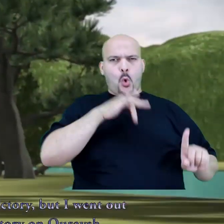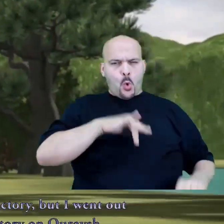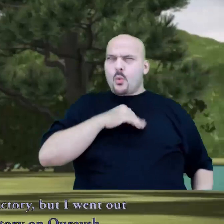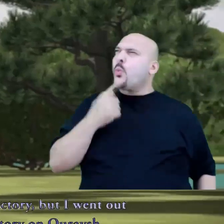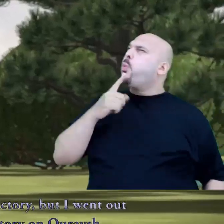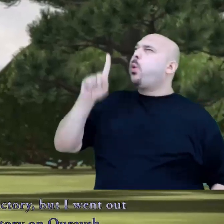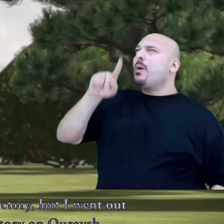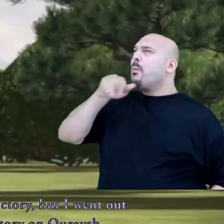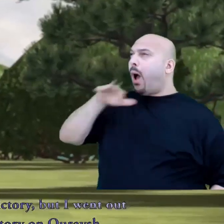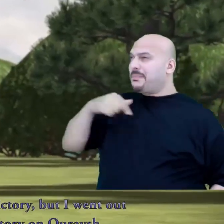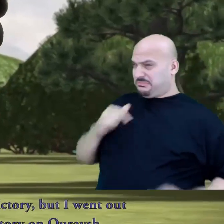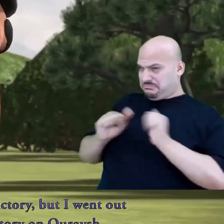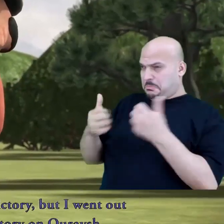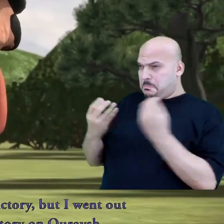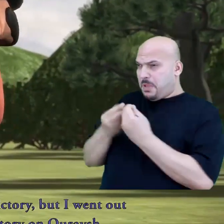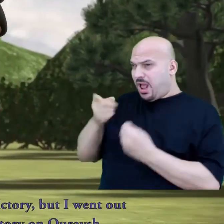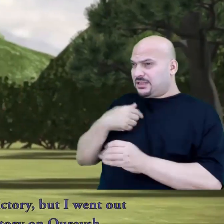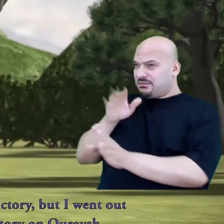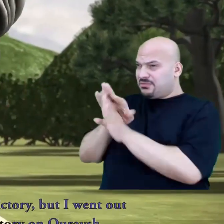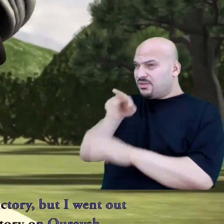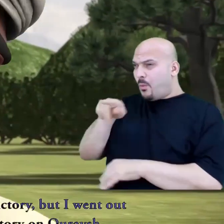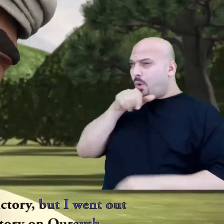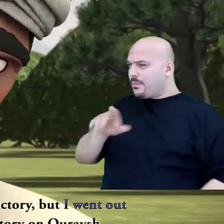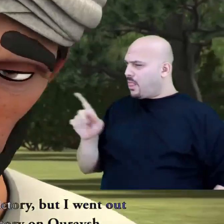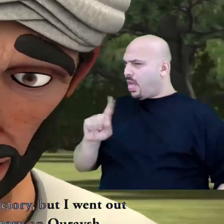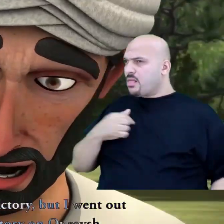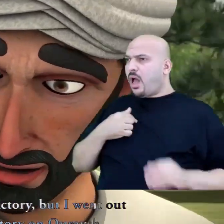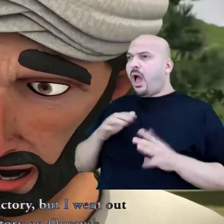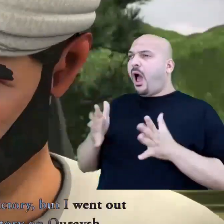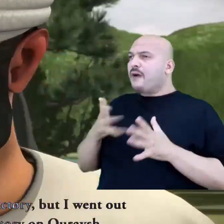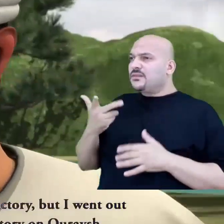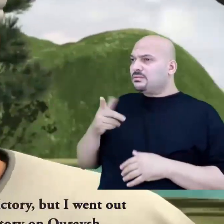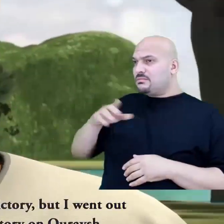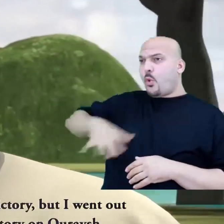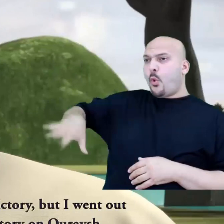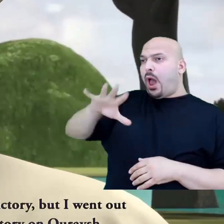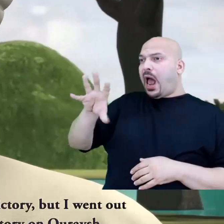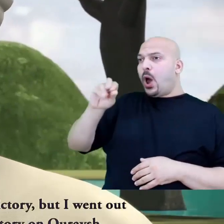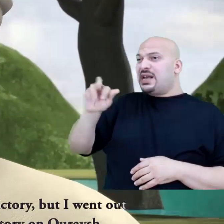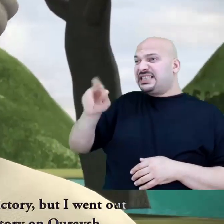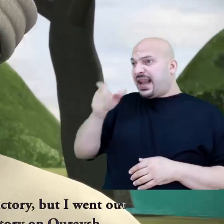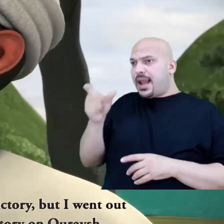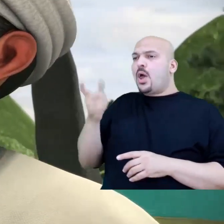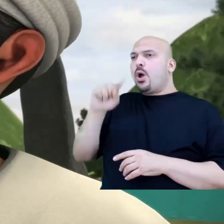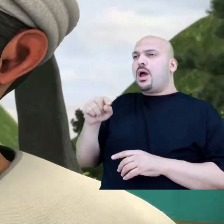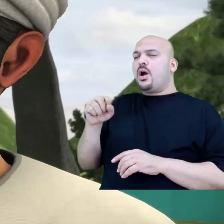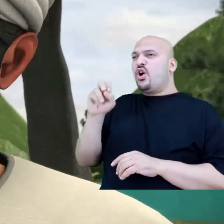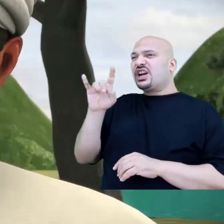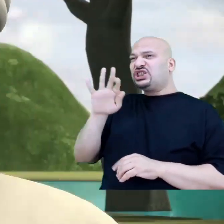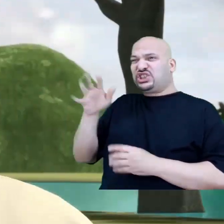لنصرتك، وإنما خرجت خوفا من أن تظهر هذا الهوازن على قريش.